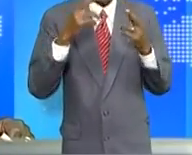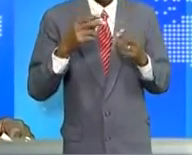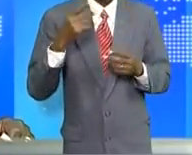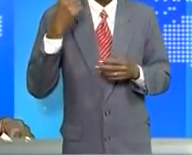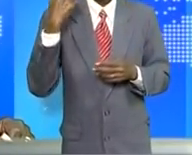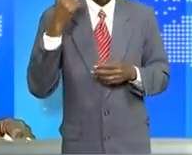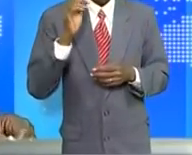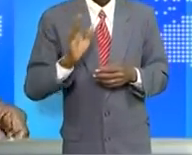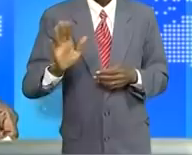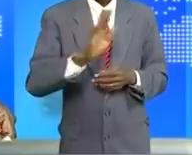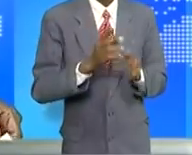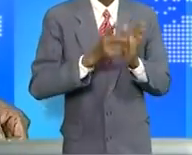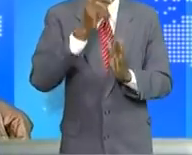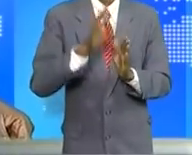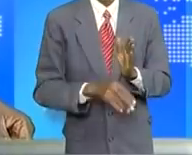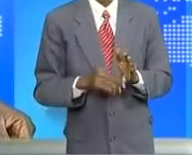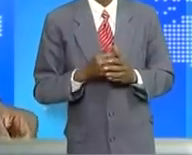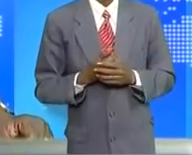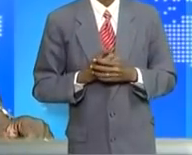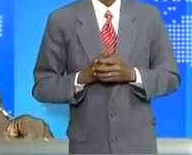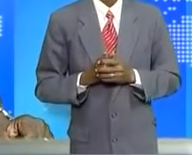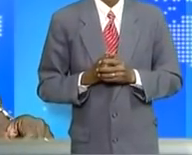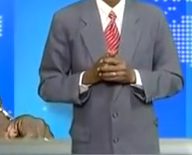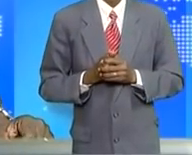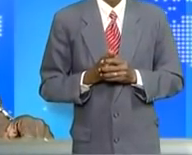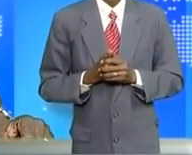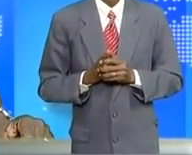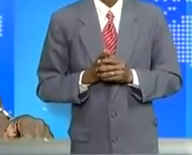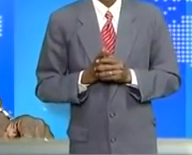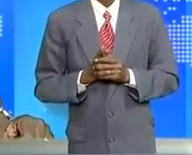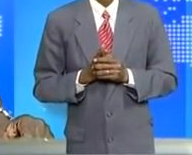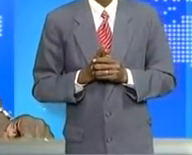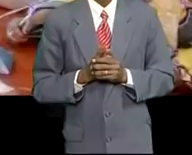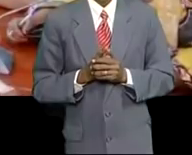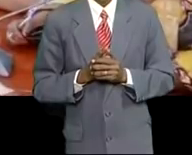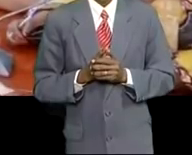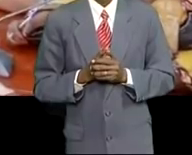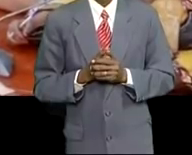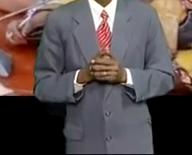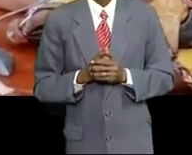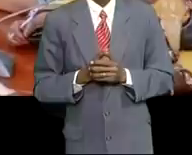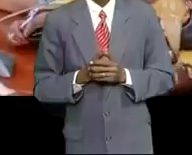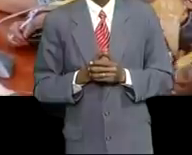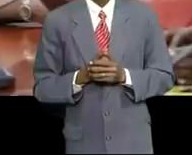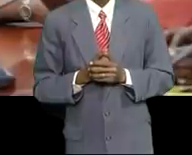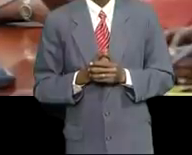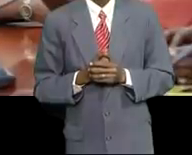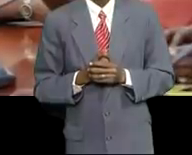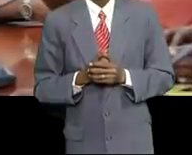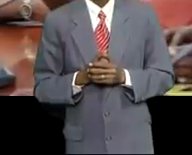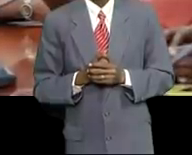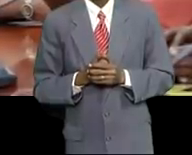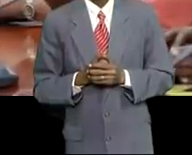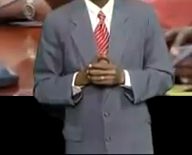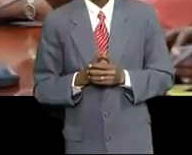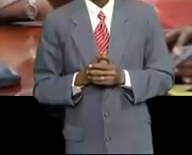ministre d'État en charge du portefeuille, Adèle Kaïnda. Angèle Mabiala pour le reportage. La dynamique nationale des femmes candidates en République